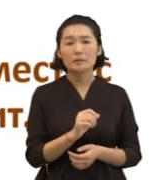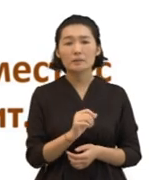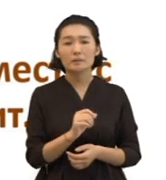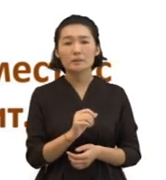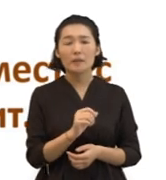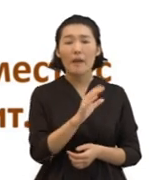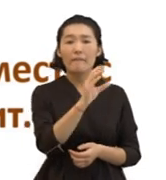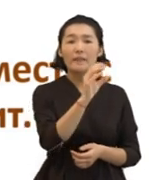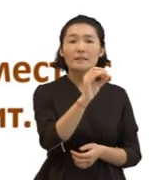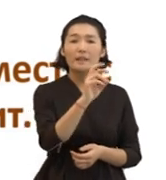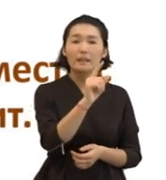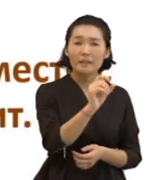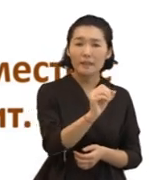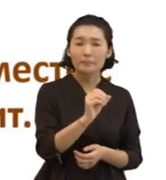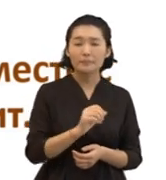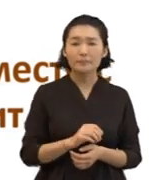и бессилье